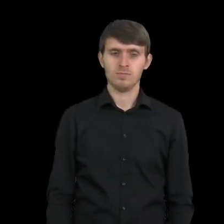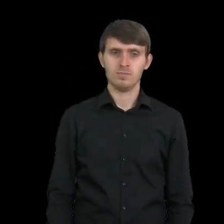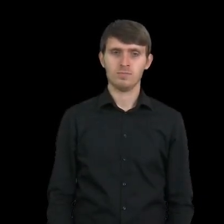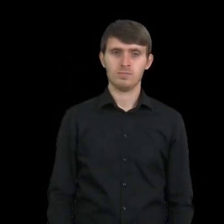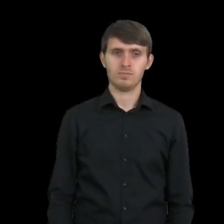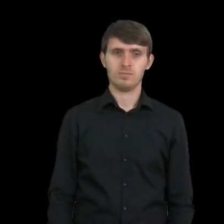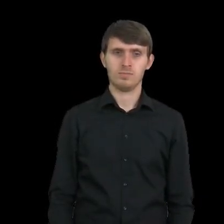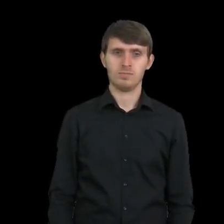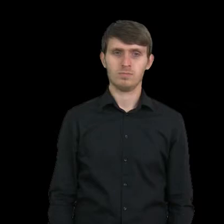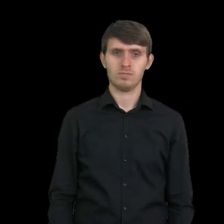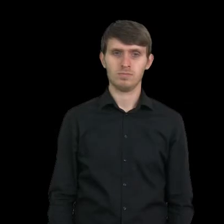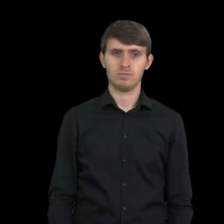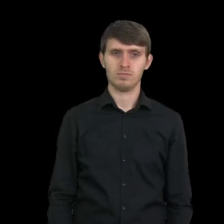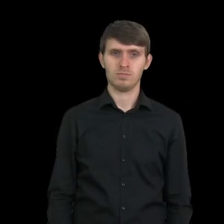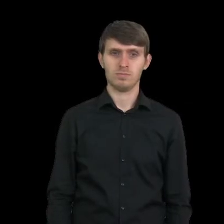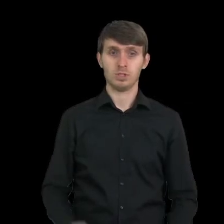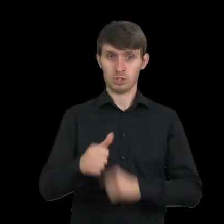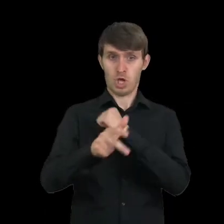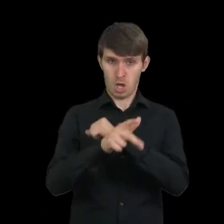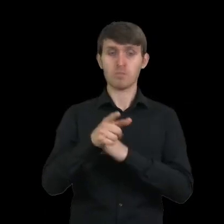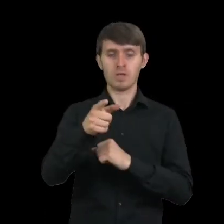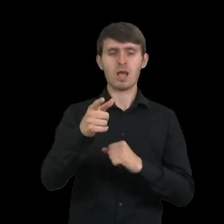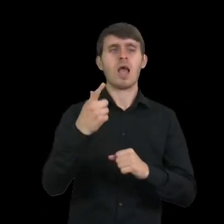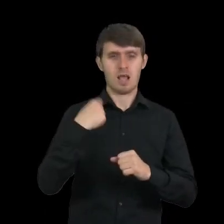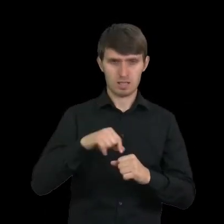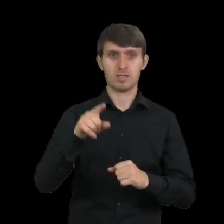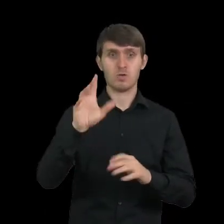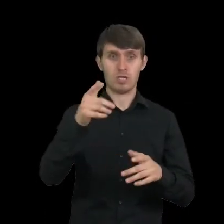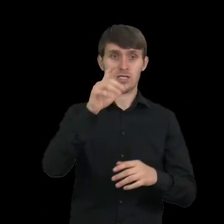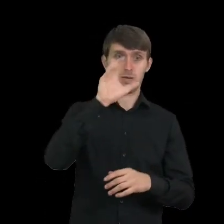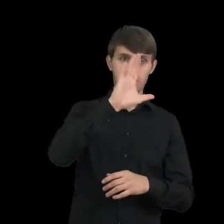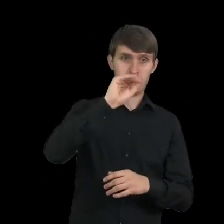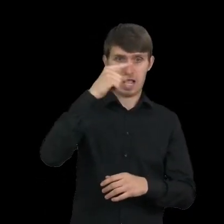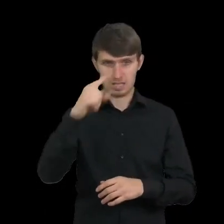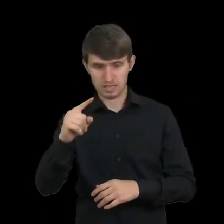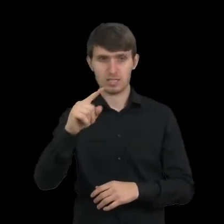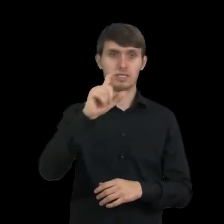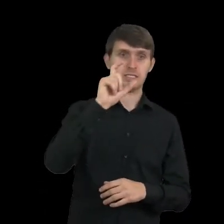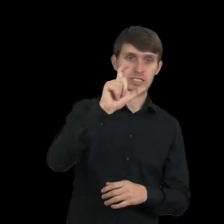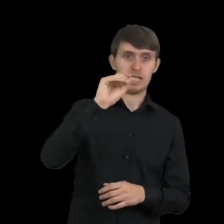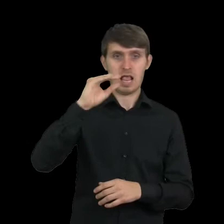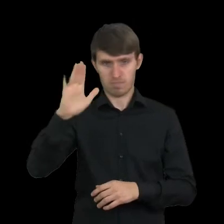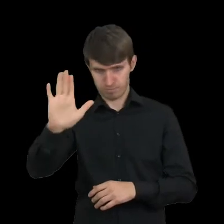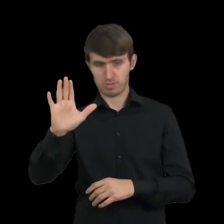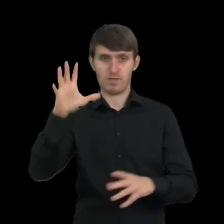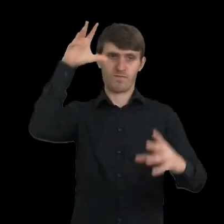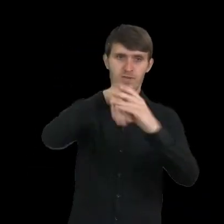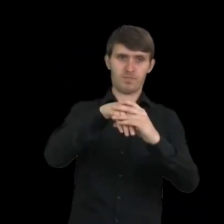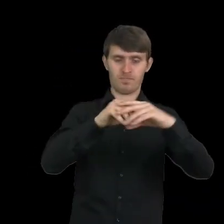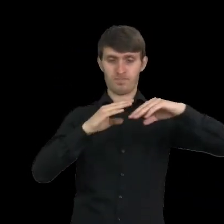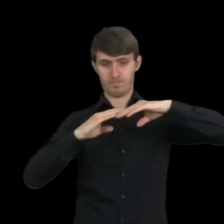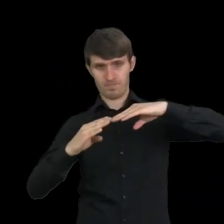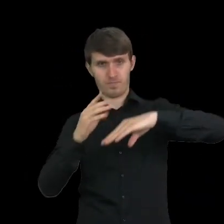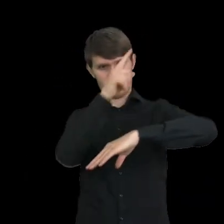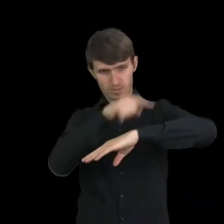półpełny. Kąt półpełny ma miarę 180 stopni. Czyli z tego wynika, że te